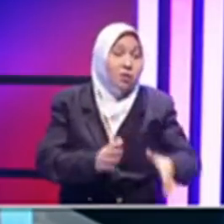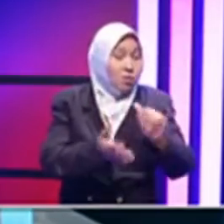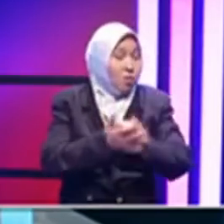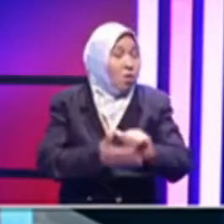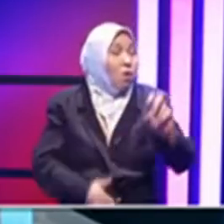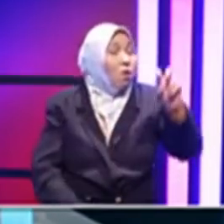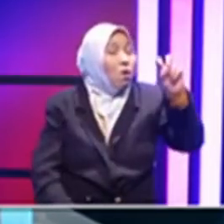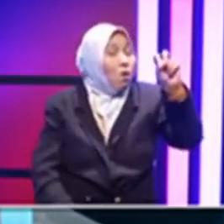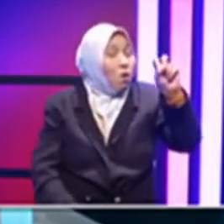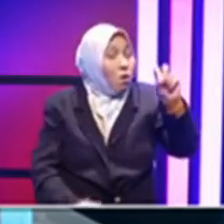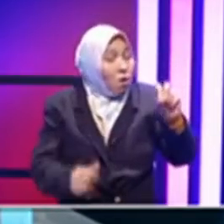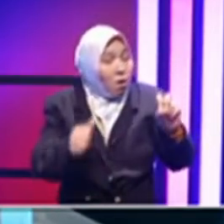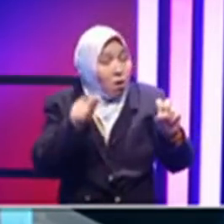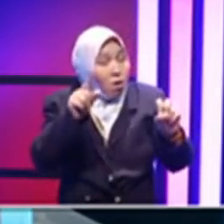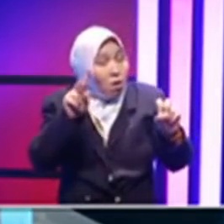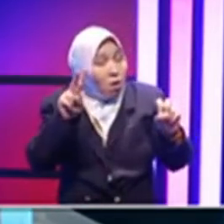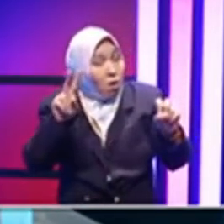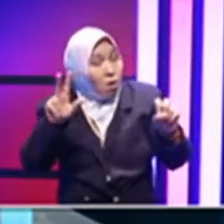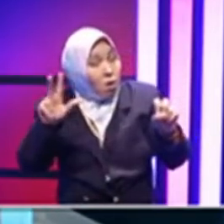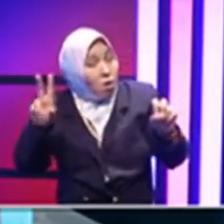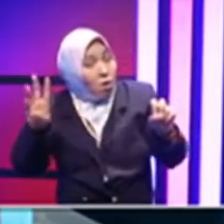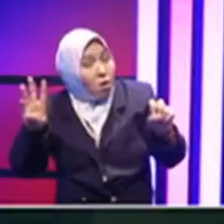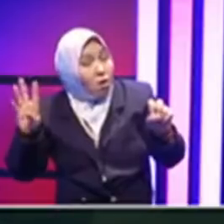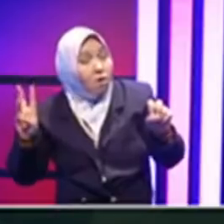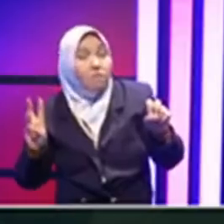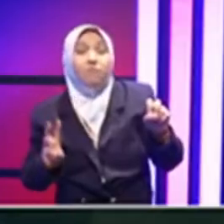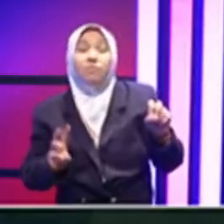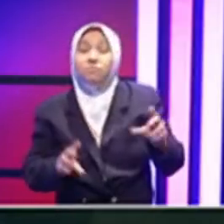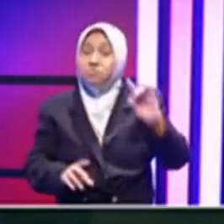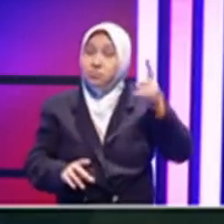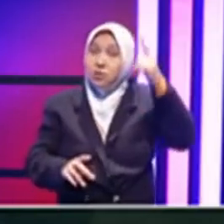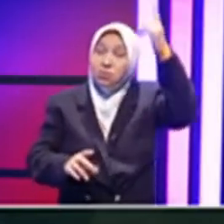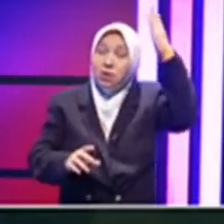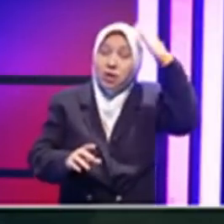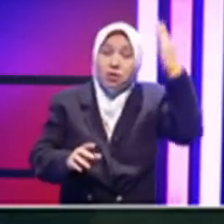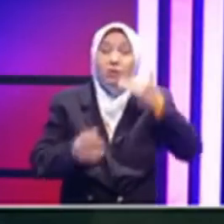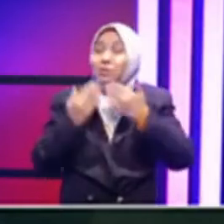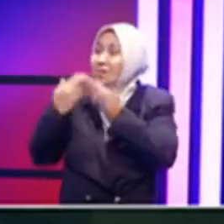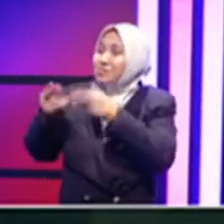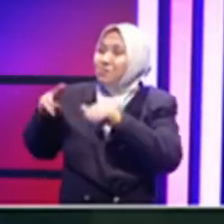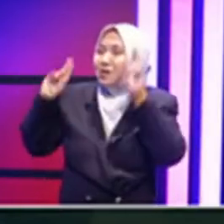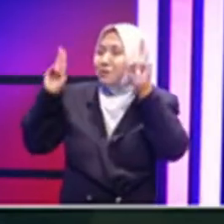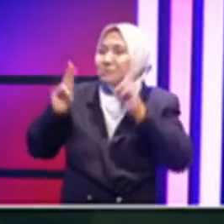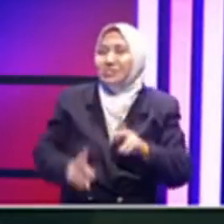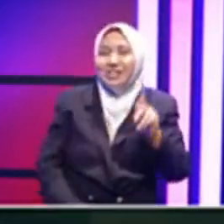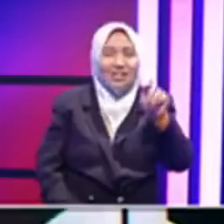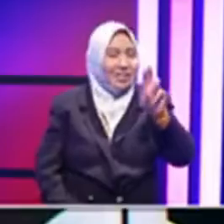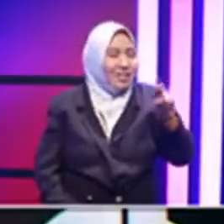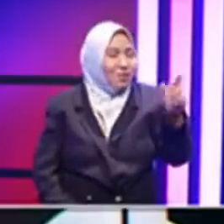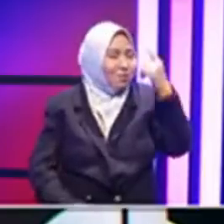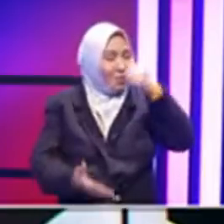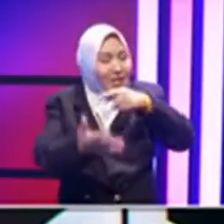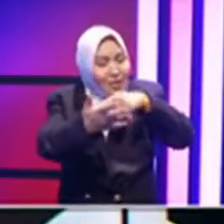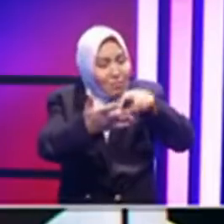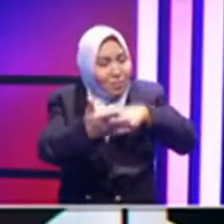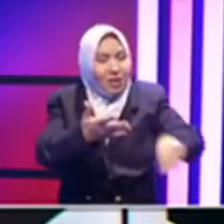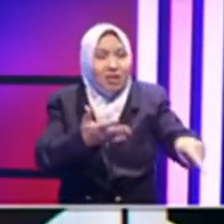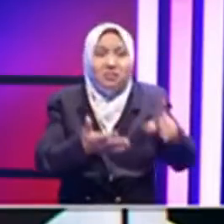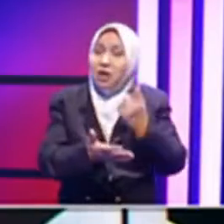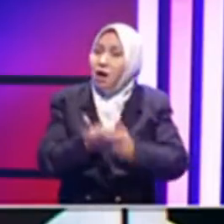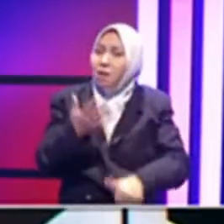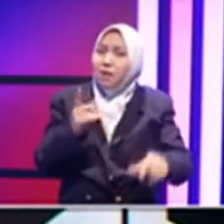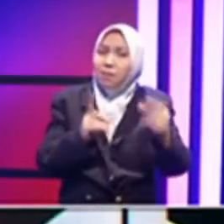Qaf begitu. Wallahualam. Terima kasih ucapkan pada Ustaz Tir untuk kita mengulang kaji tentang apa Ustaz